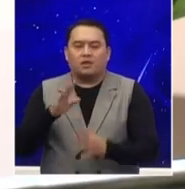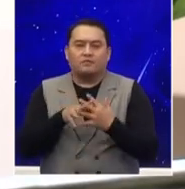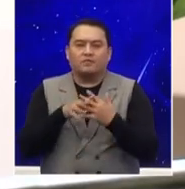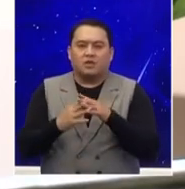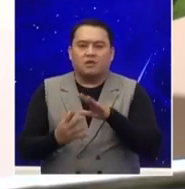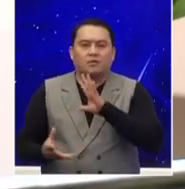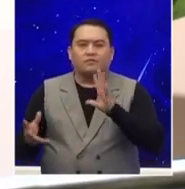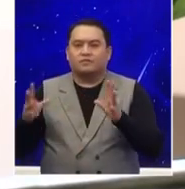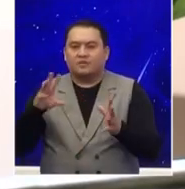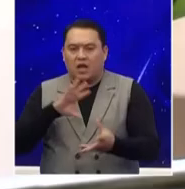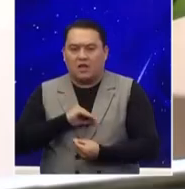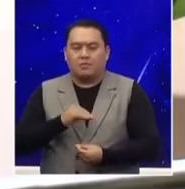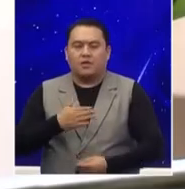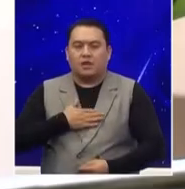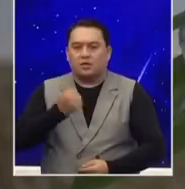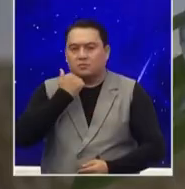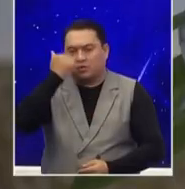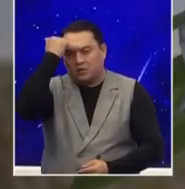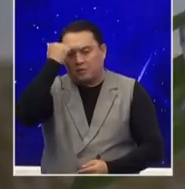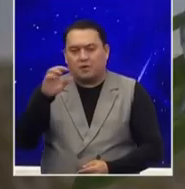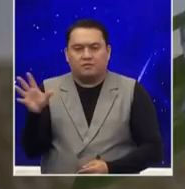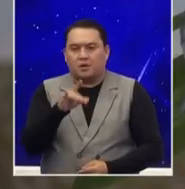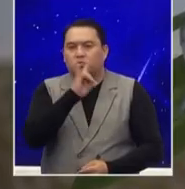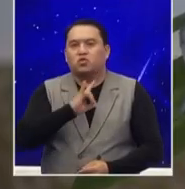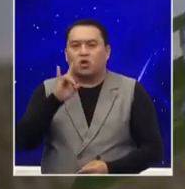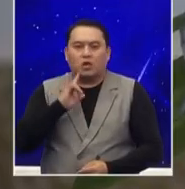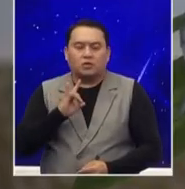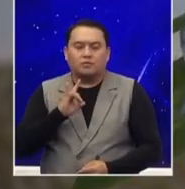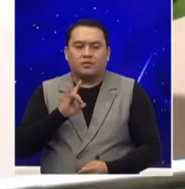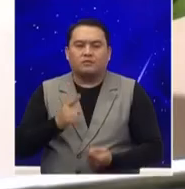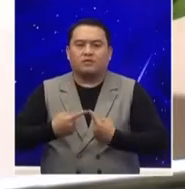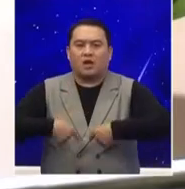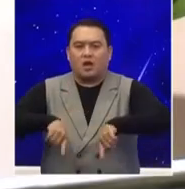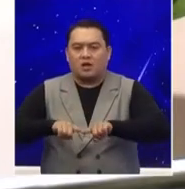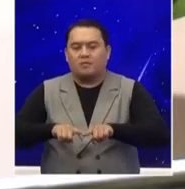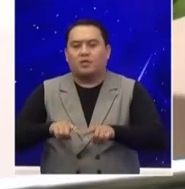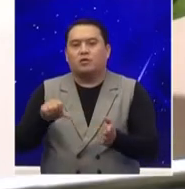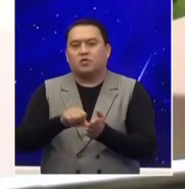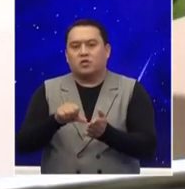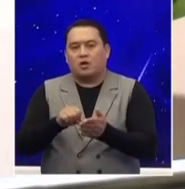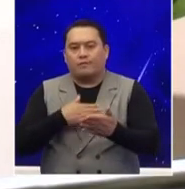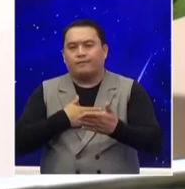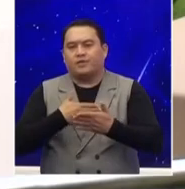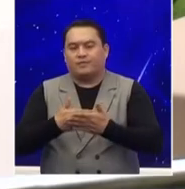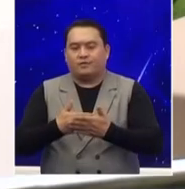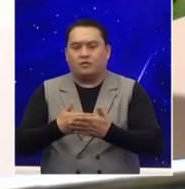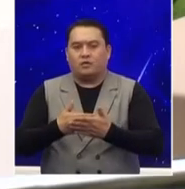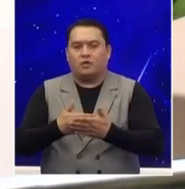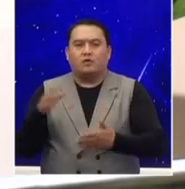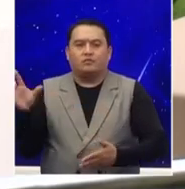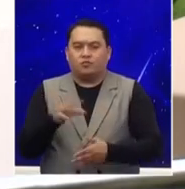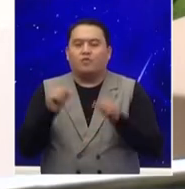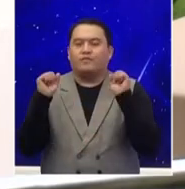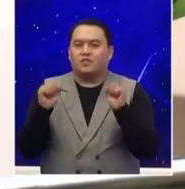в целом я благодарна всем женщинам членом совета матерей они делают все